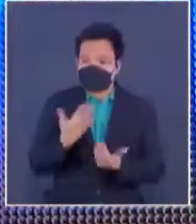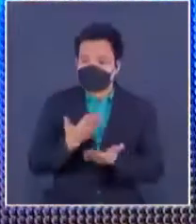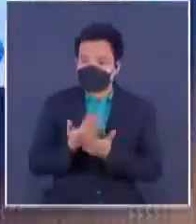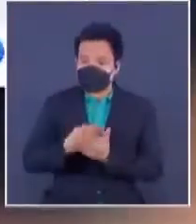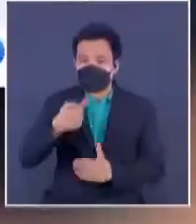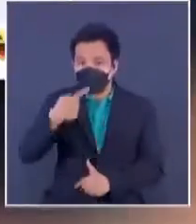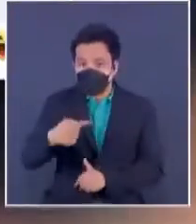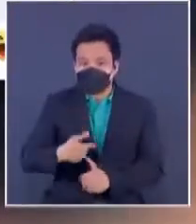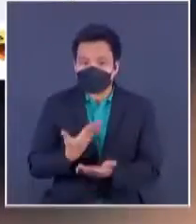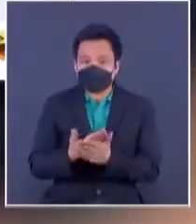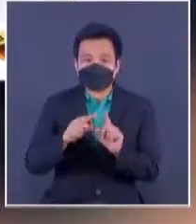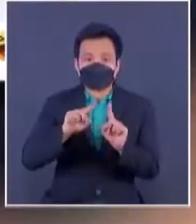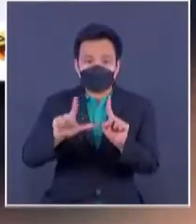ค่ะ